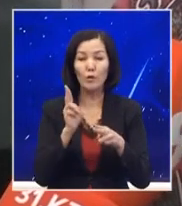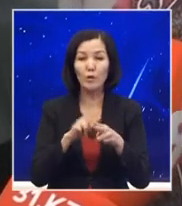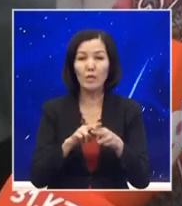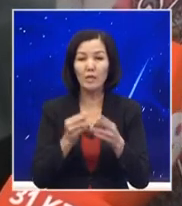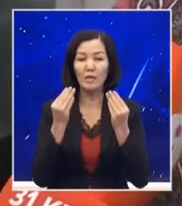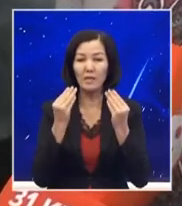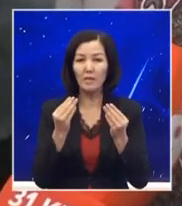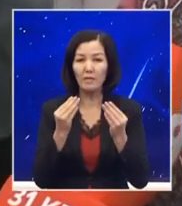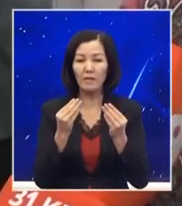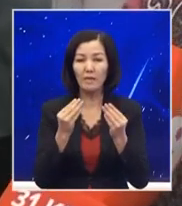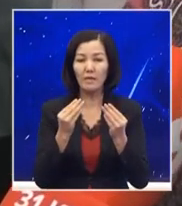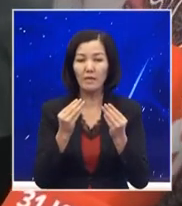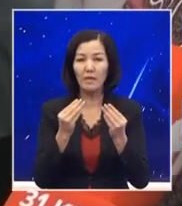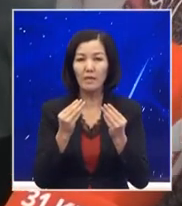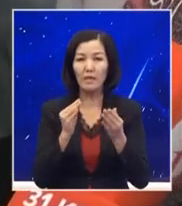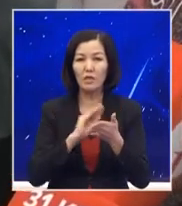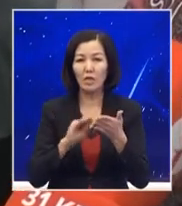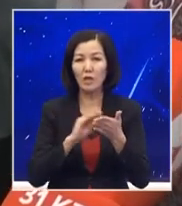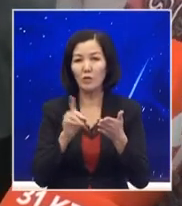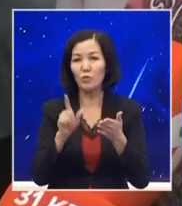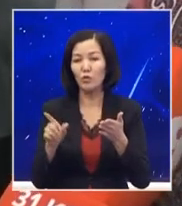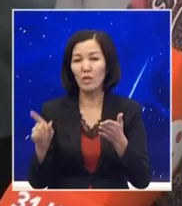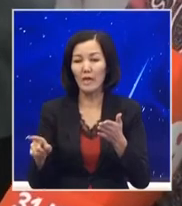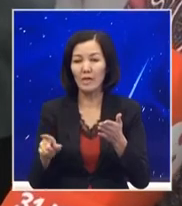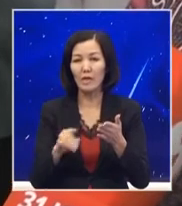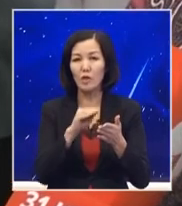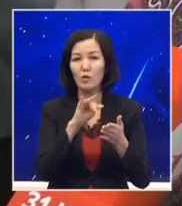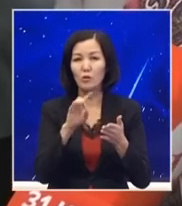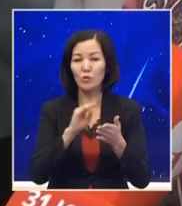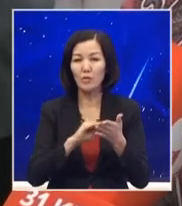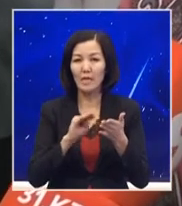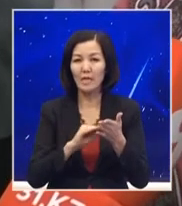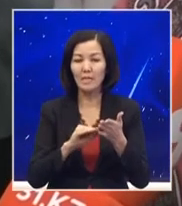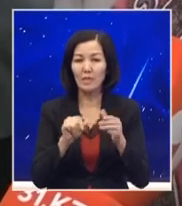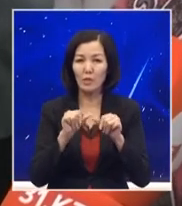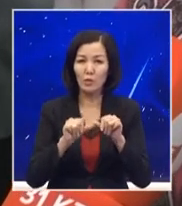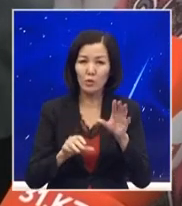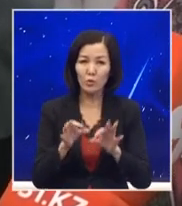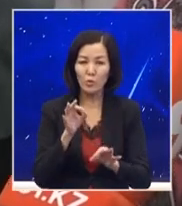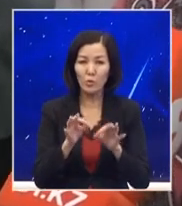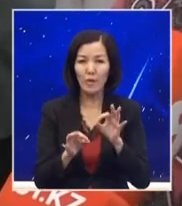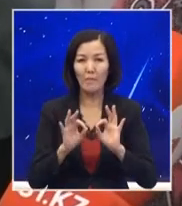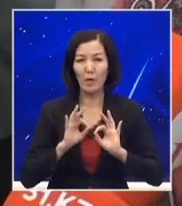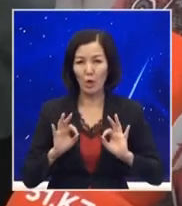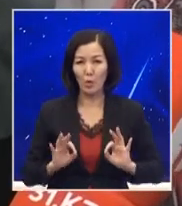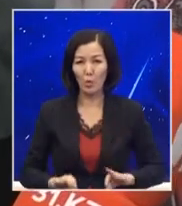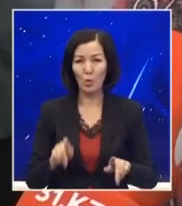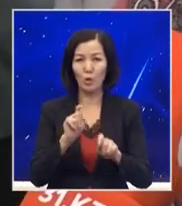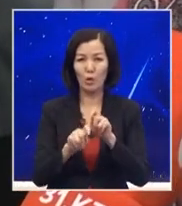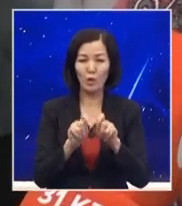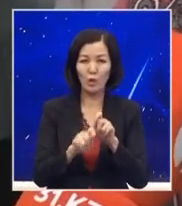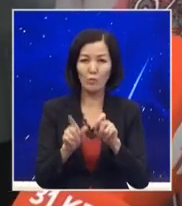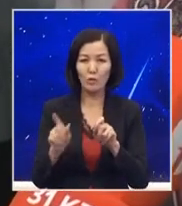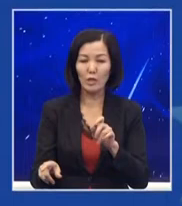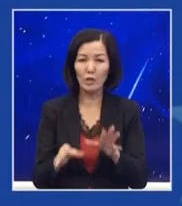керемет белгілі жазушылар қатысты, журналистер қатысты, белгілі судьялар қатысты, прокурорлар, тергеушілер, сот